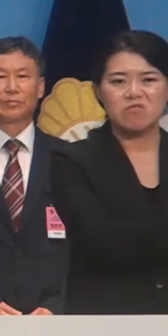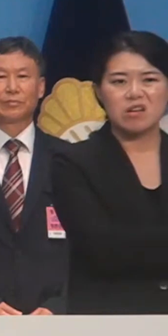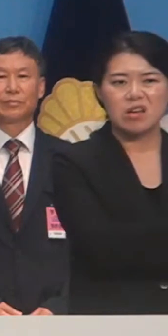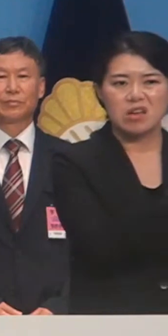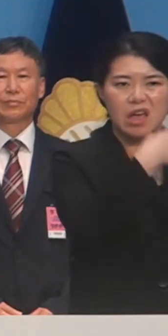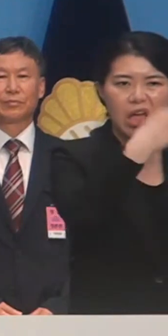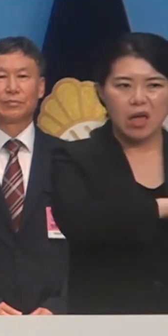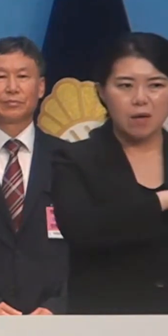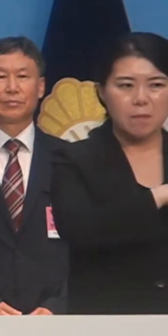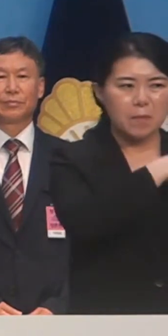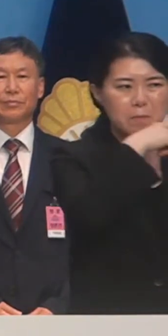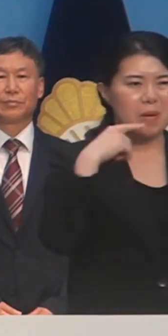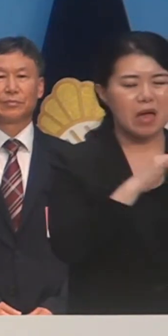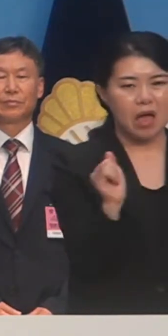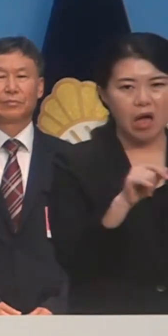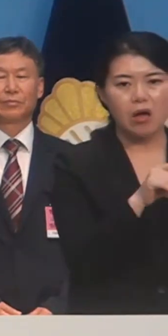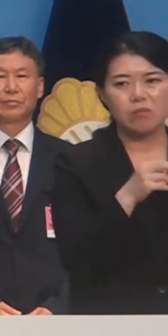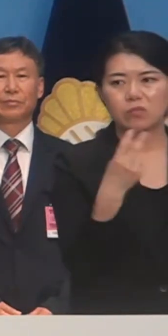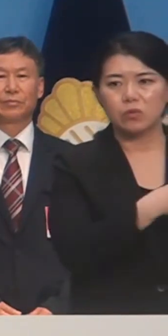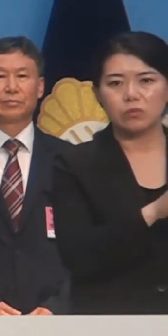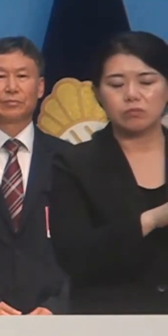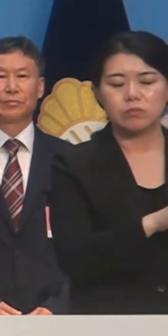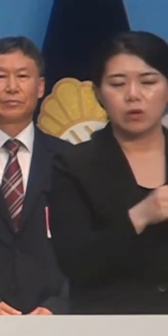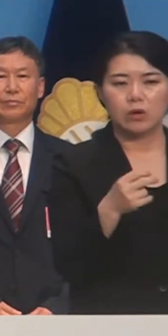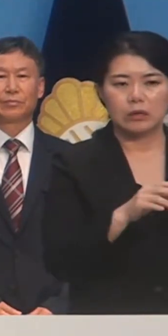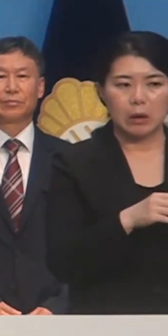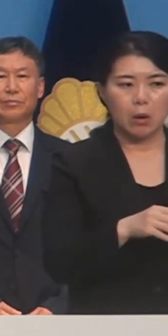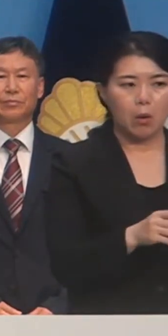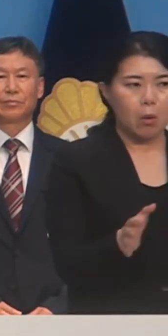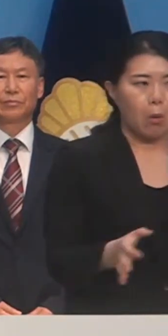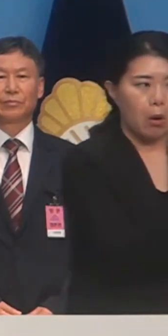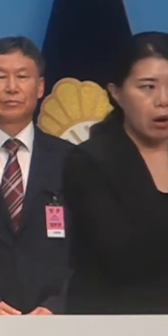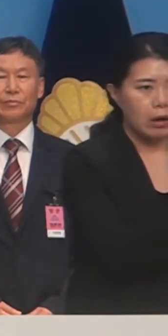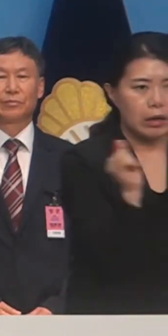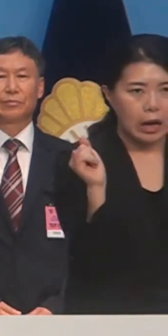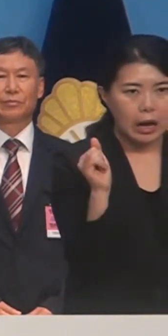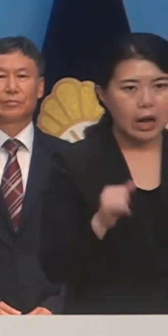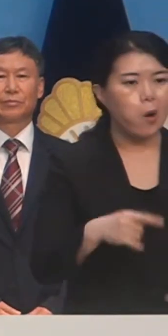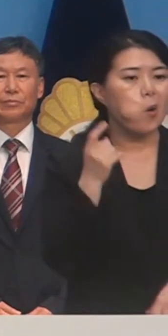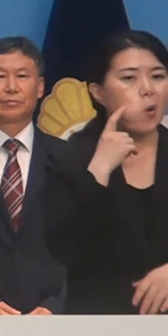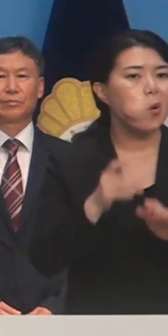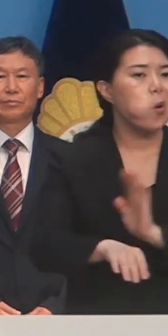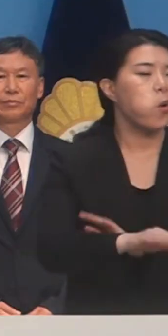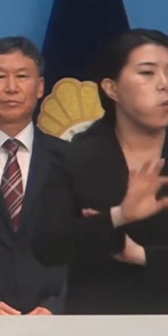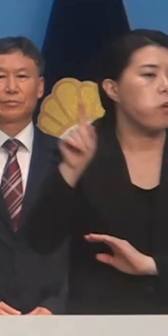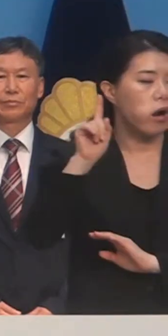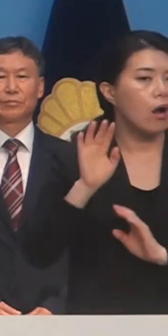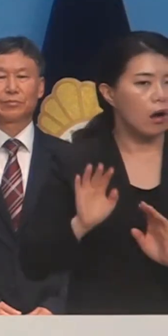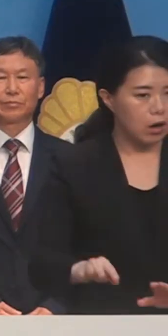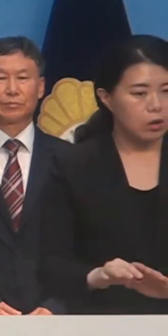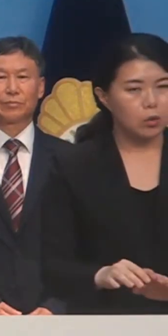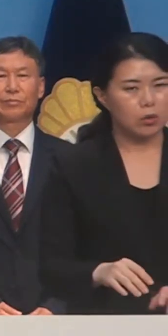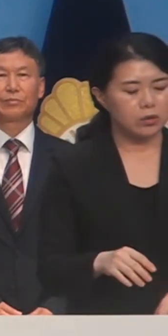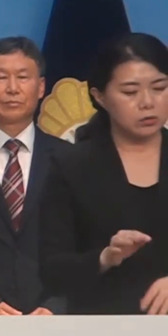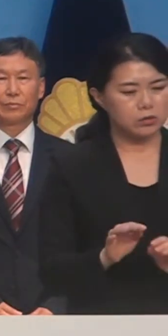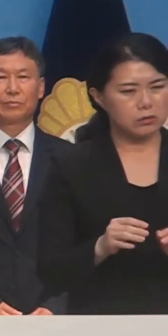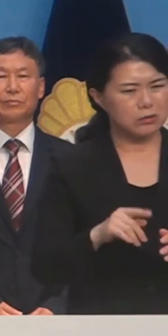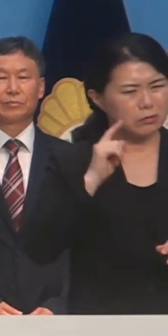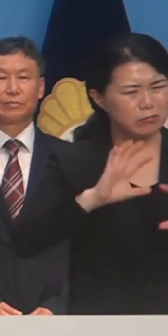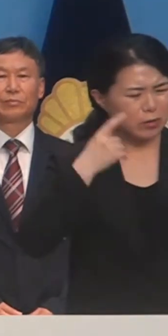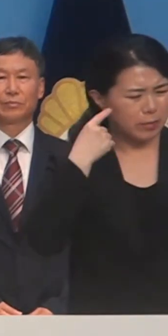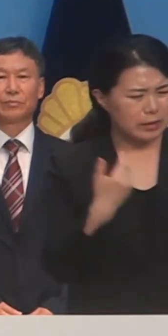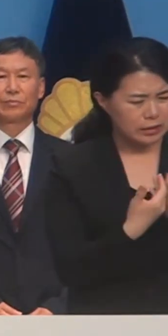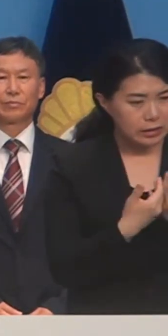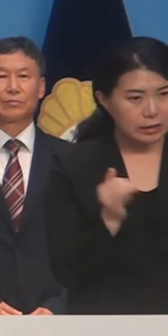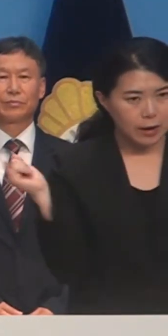빨갱이 종북종중 매국노는 물론이고 이에 동조하는 가짜 우파 부역자들까지 포함한 반국가 세력을